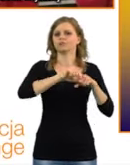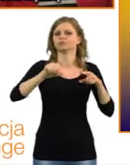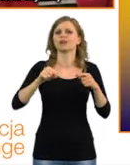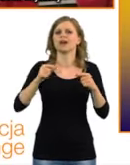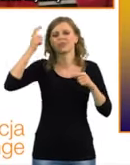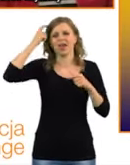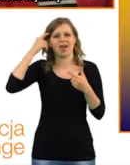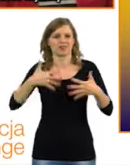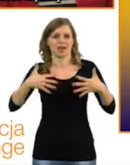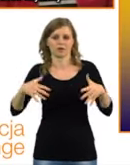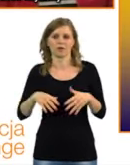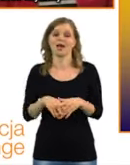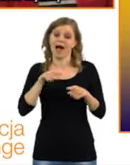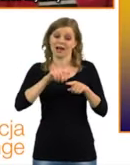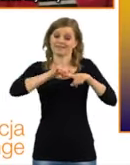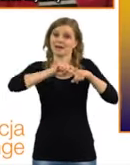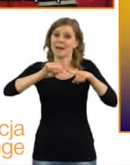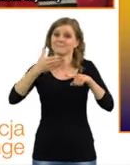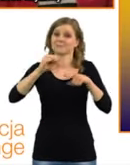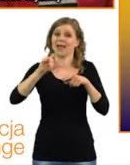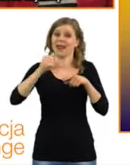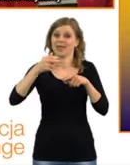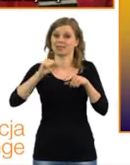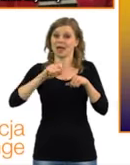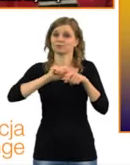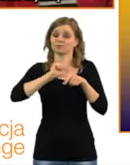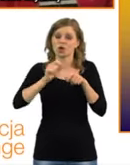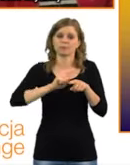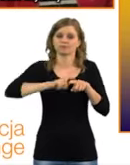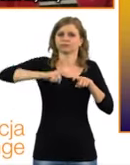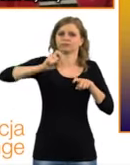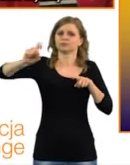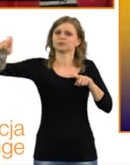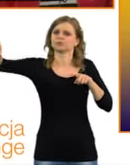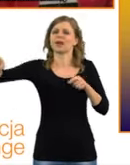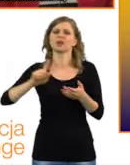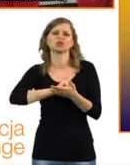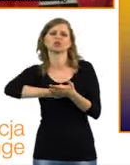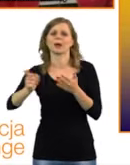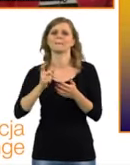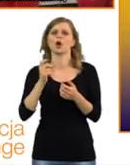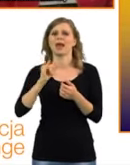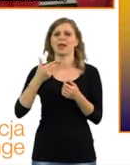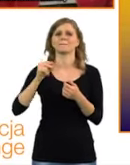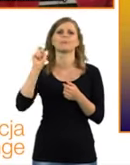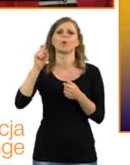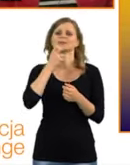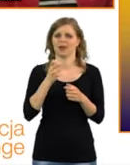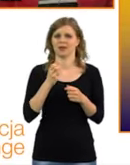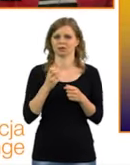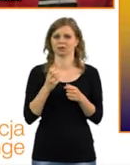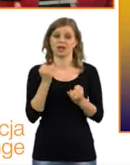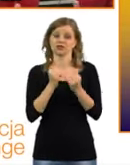zmielinizowane przewodzą impuls bioelektryczny około 5-krotnie szybciej niż włókna